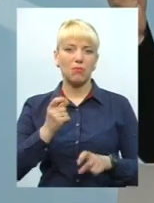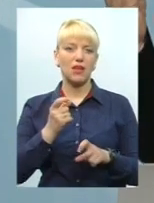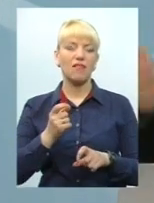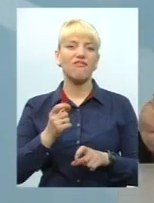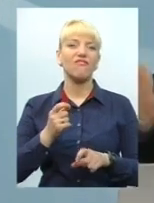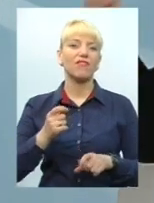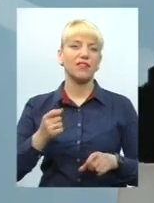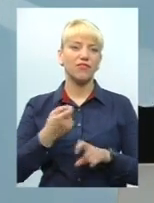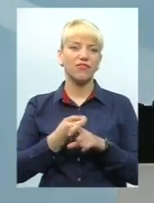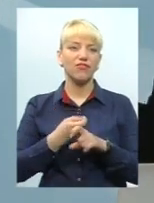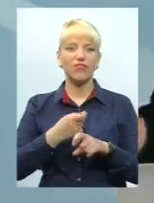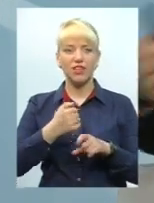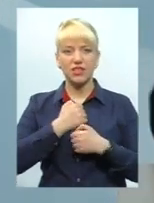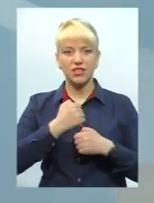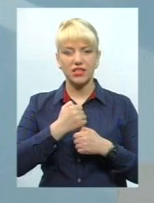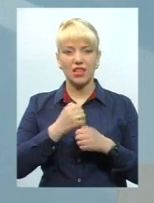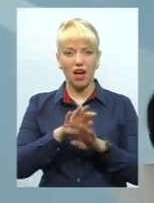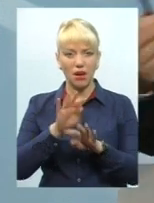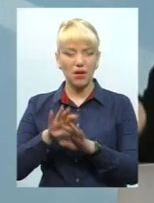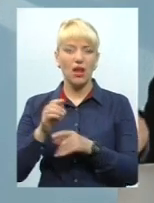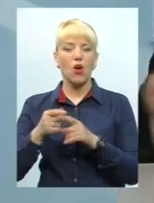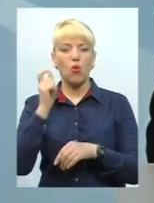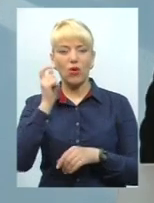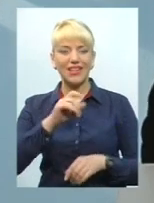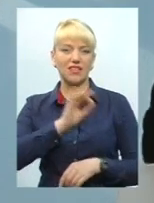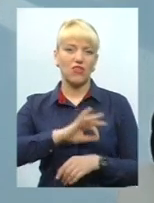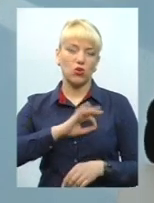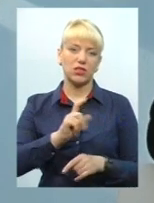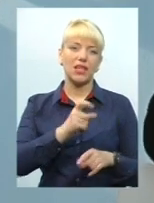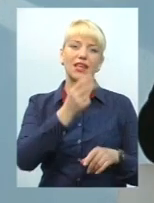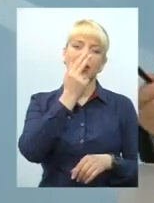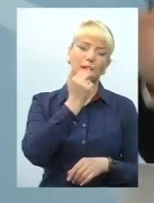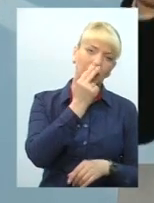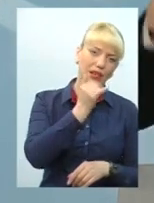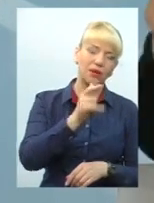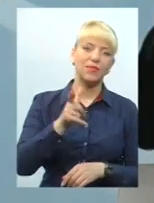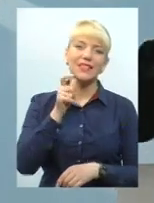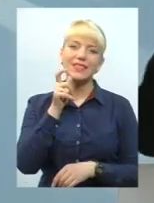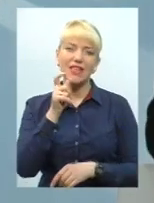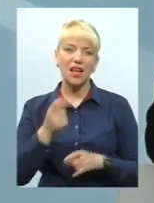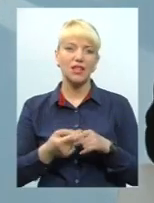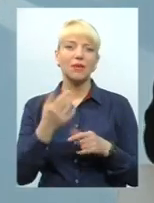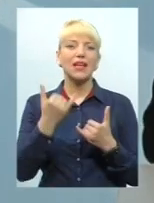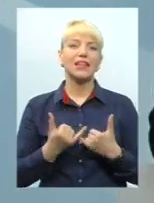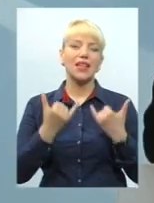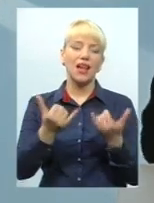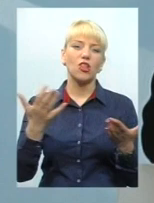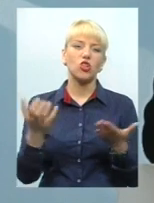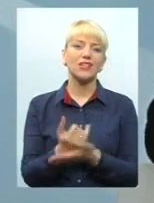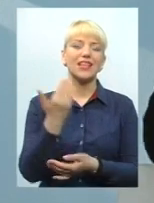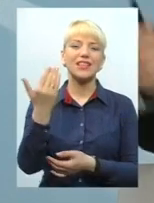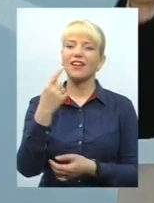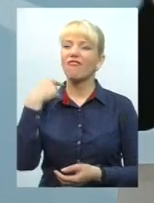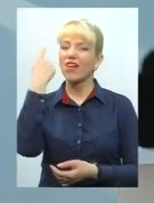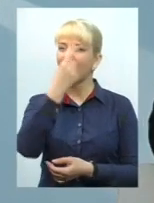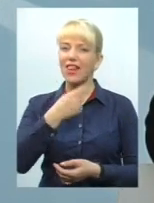використовувалися, значить, як одним, так і іншим диктатором, як Сталіним, так і Гітлером, для досягнення їхніх власних цілей.